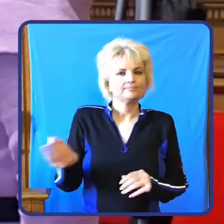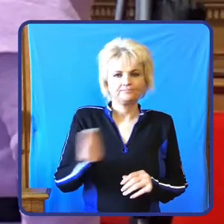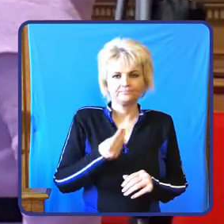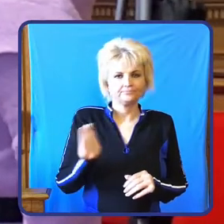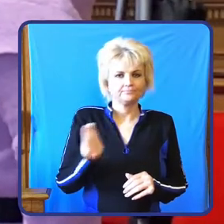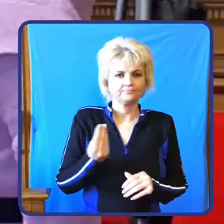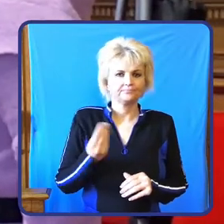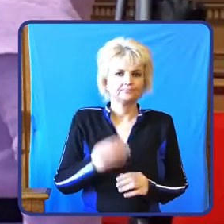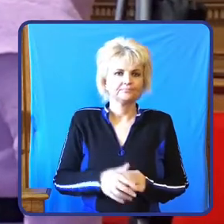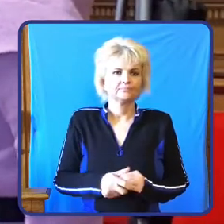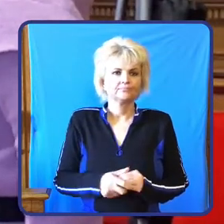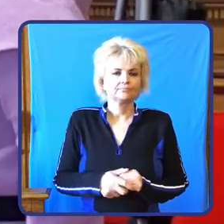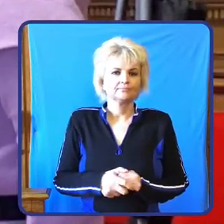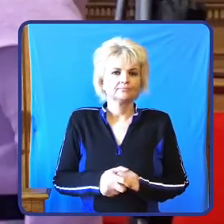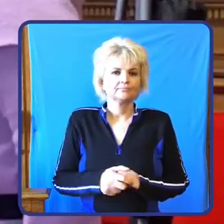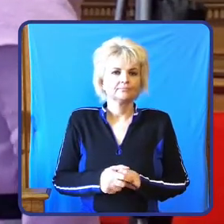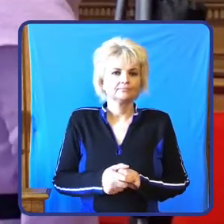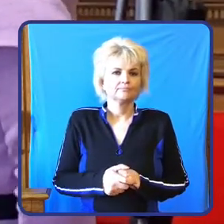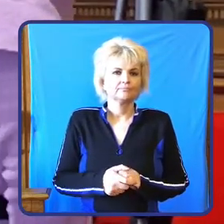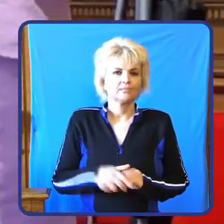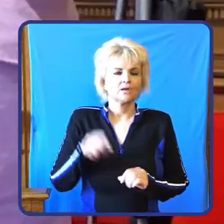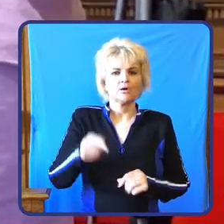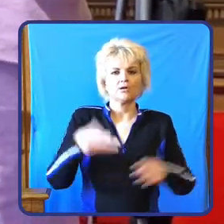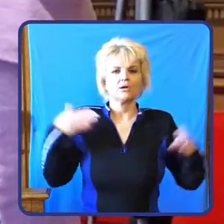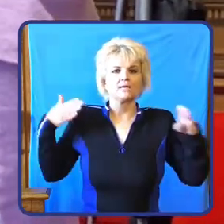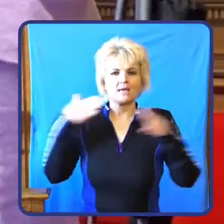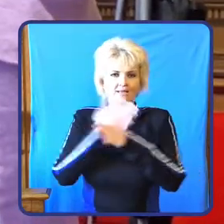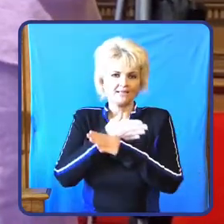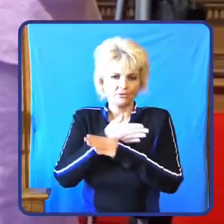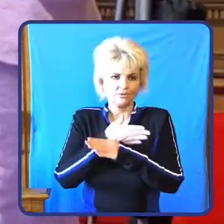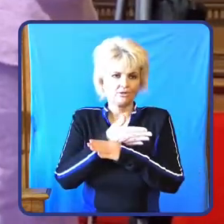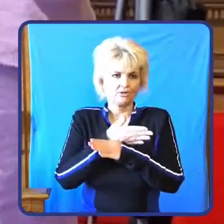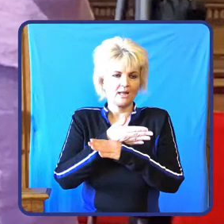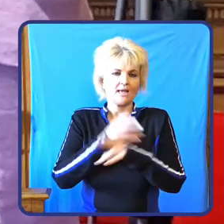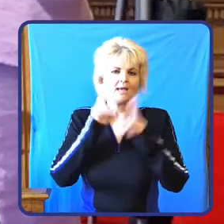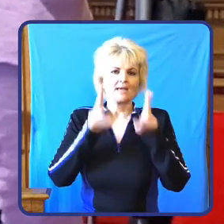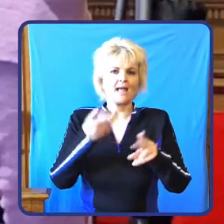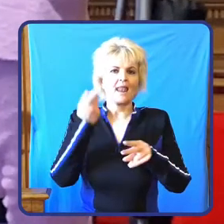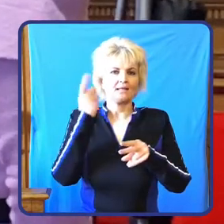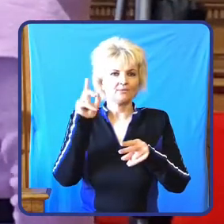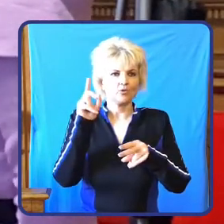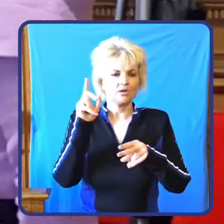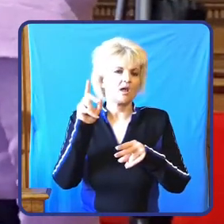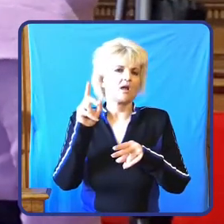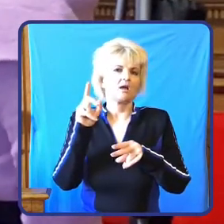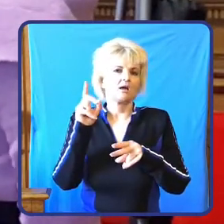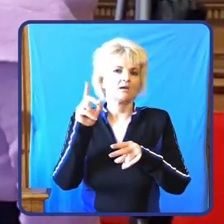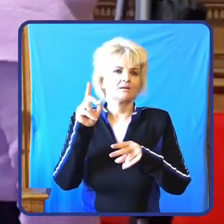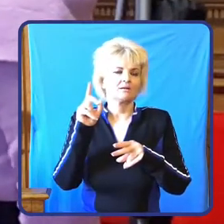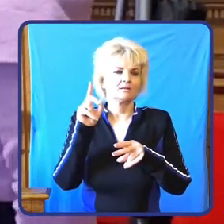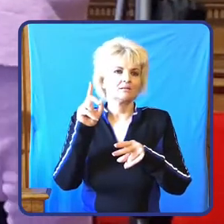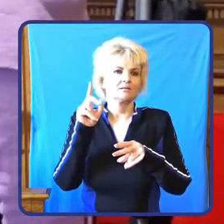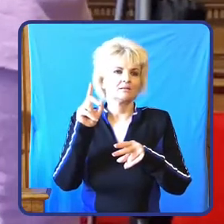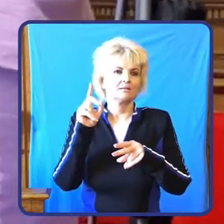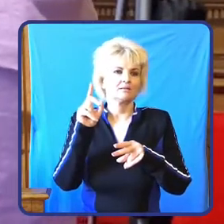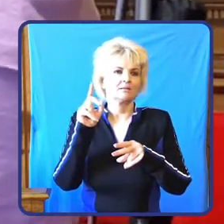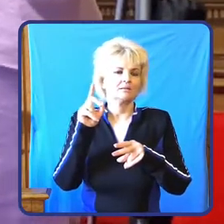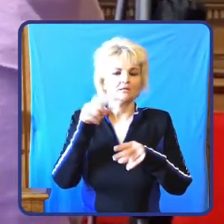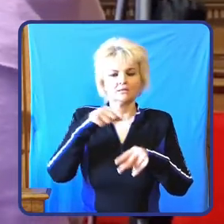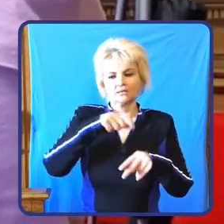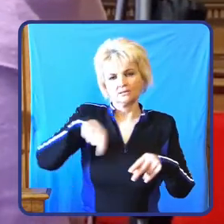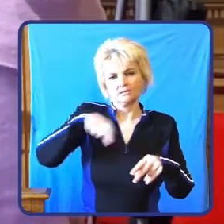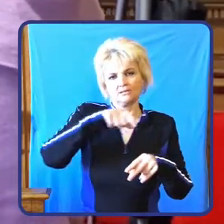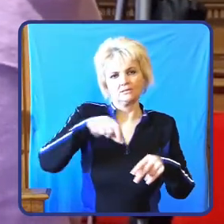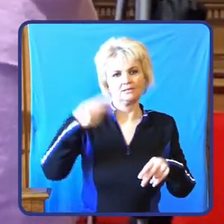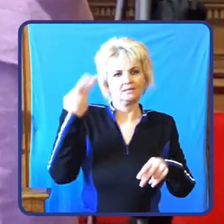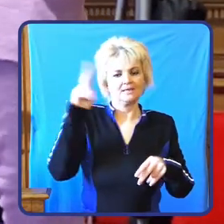oda arra a kereszteződésre nagyon kellett volna és kellene talán egy gyalogátkelő hely, egy